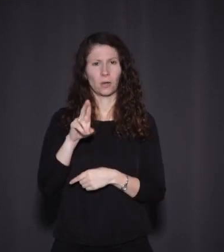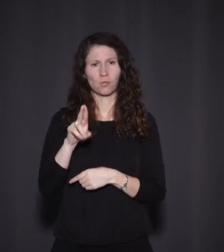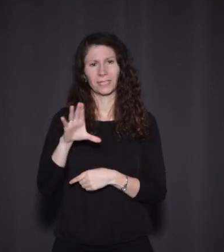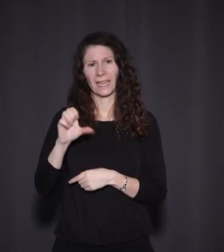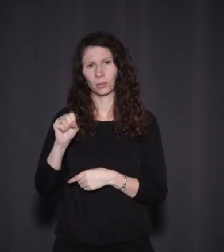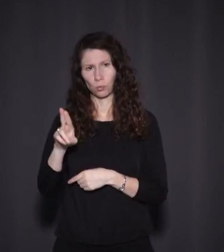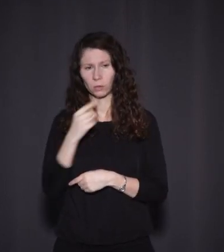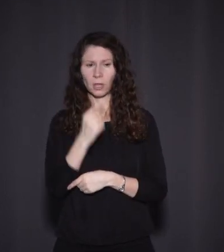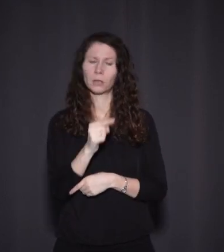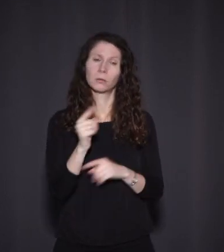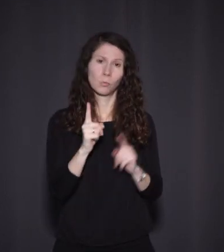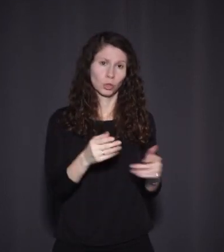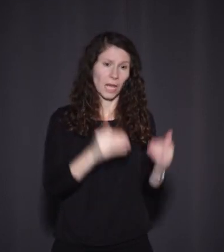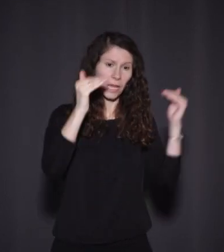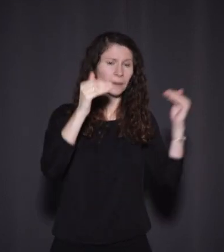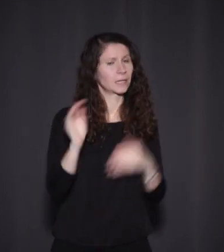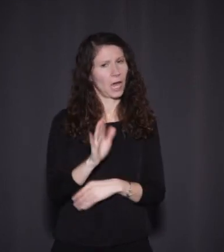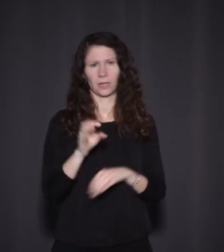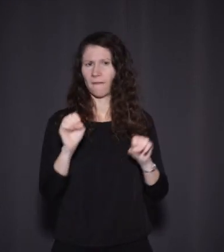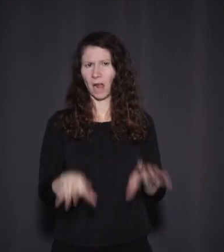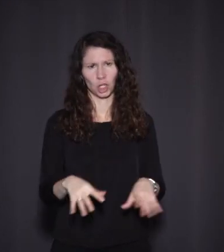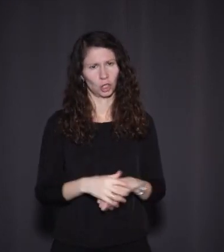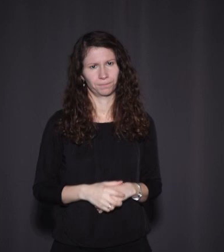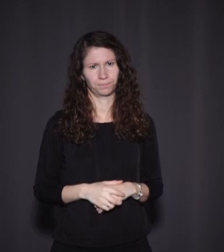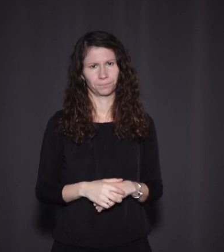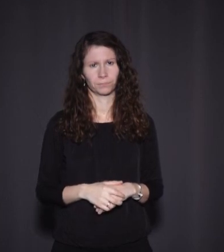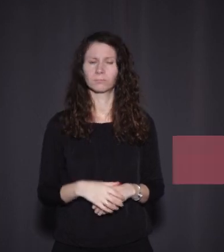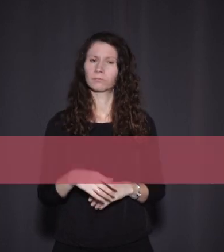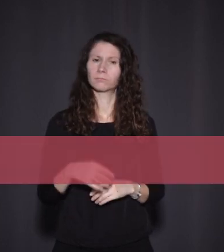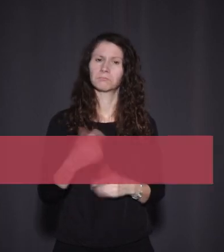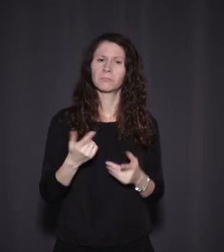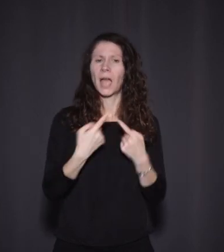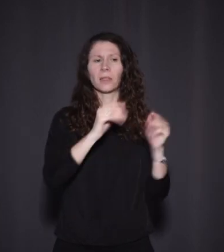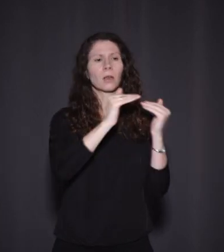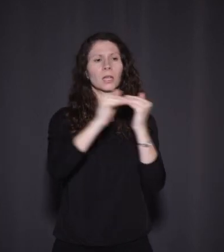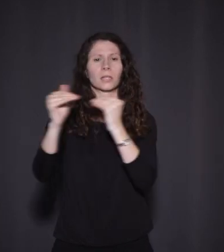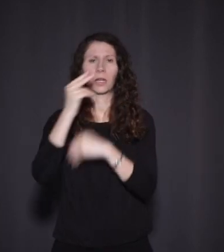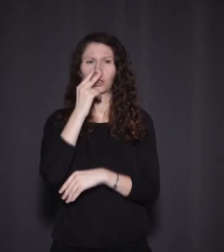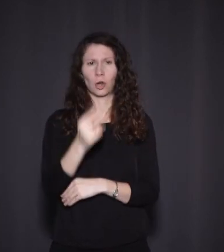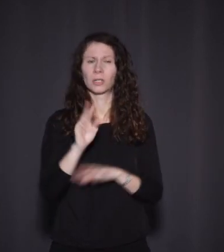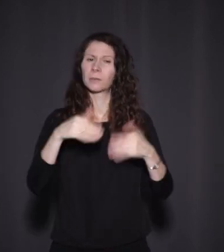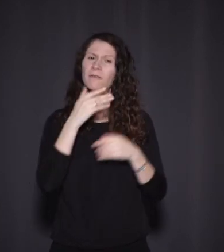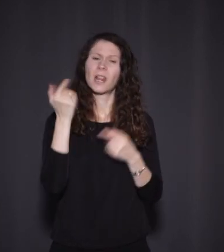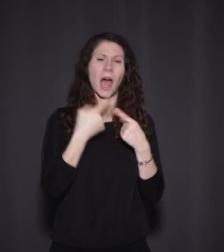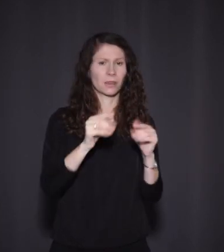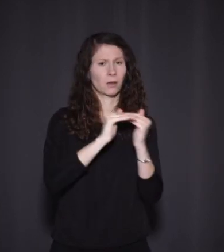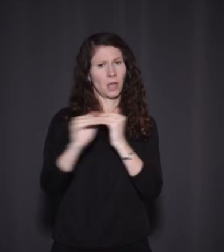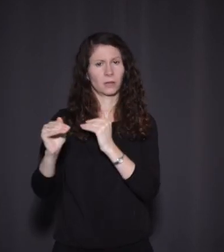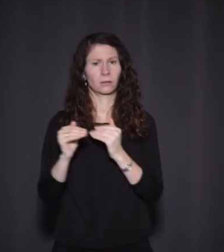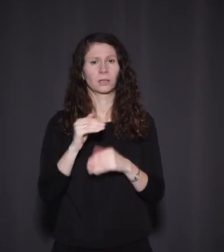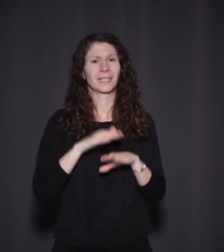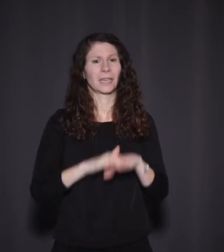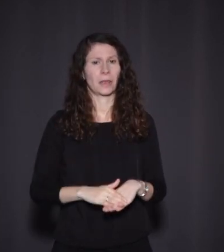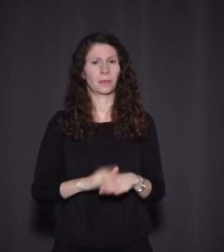finde ich völlig falsch, sondern gegenteilig. Auch da ein Blick über den deutschen Tellerrand hinaus. Es gibt viele andere Länder, wo das